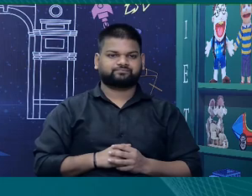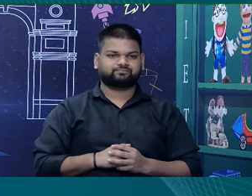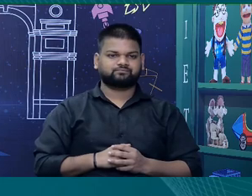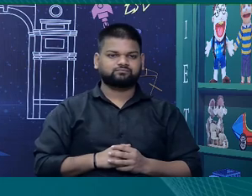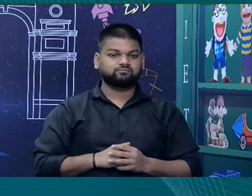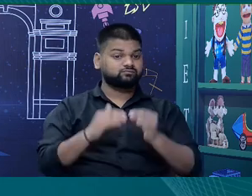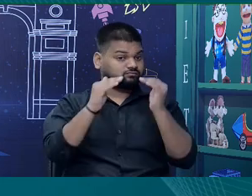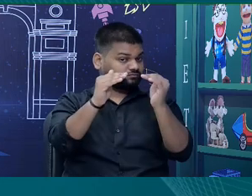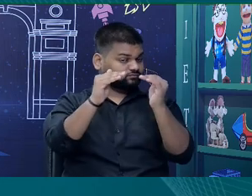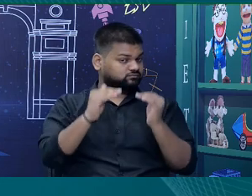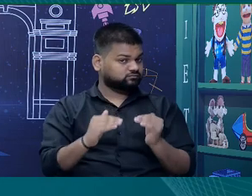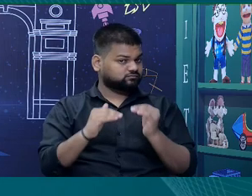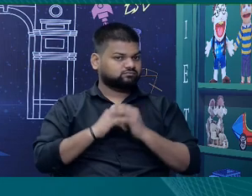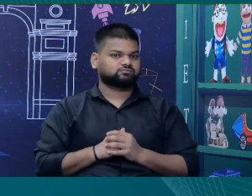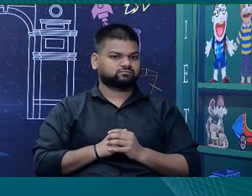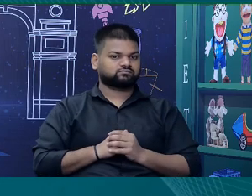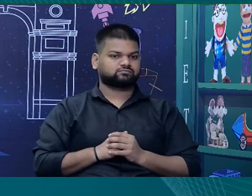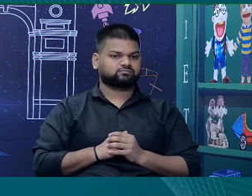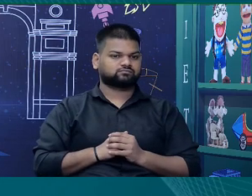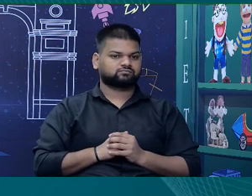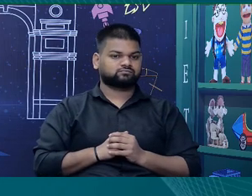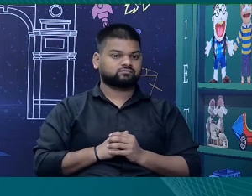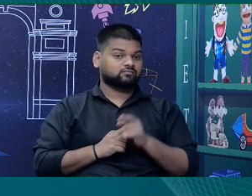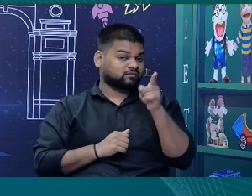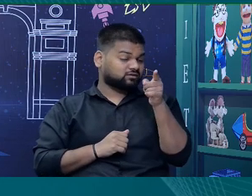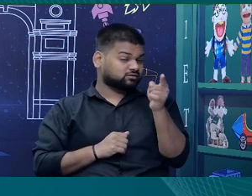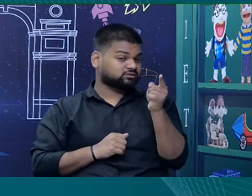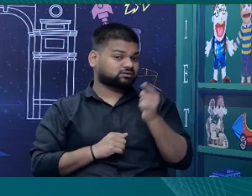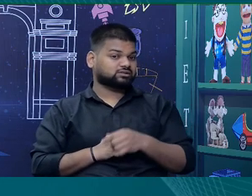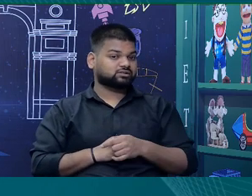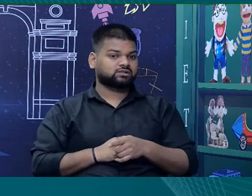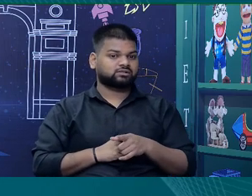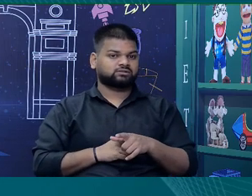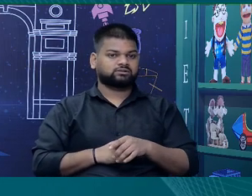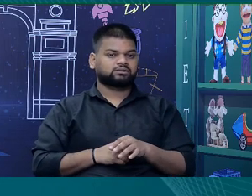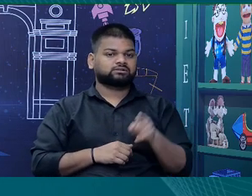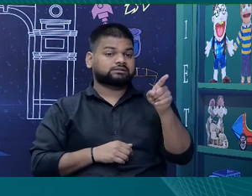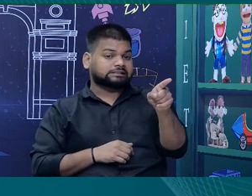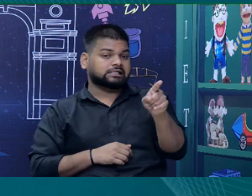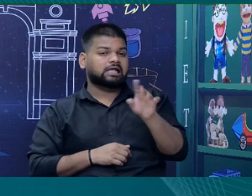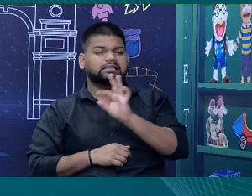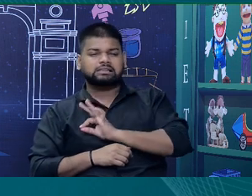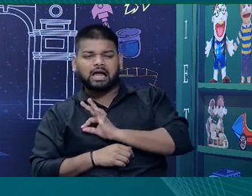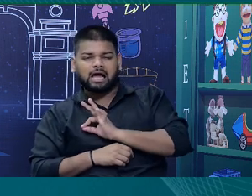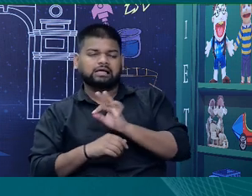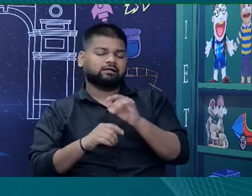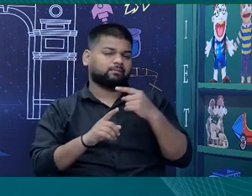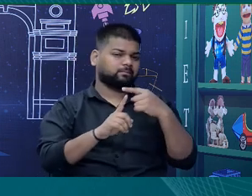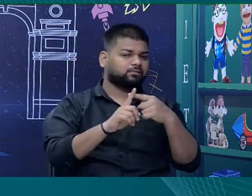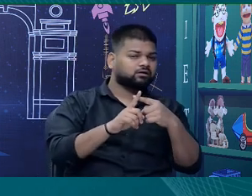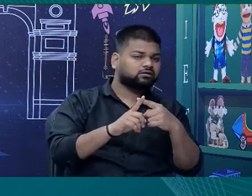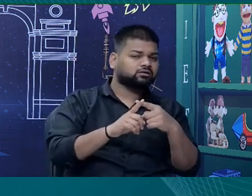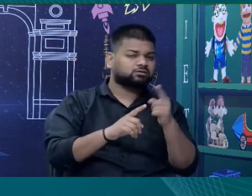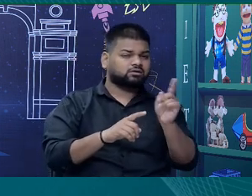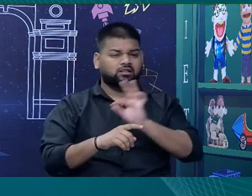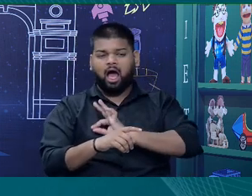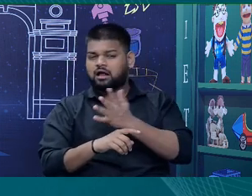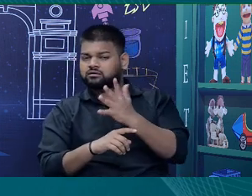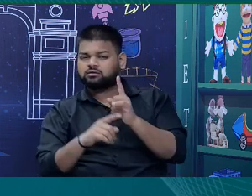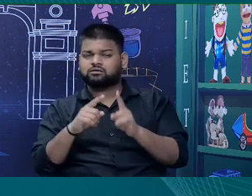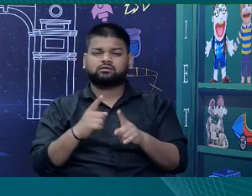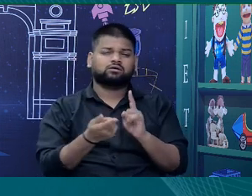है इसके बाद हम चलते हैं अपने नेक्स्ट टॉपिक की तरफ जो की है लाइक और अनलाइक्क्ड टर्म्स अब लाइक टर्म्स क्या होते हैं